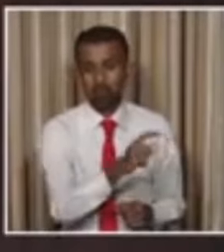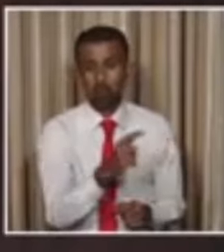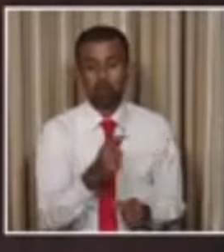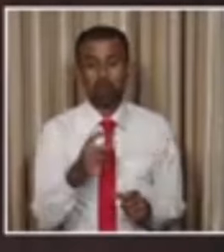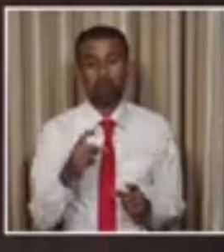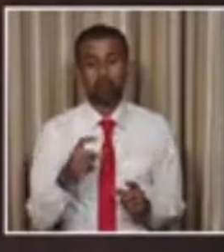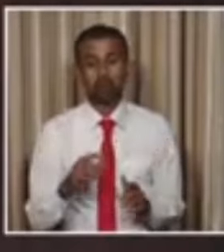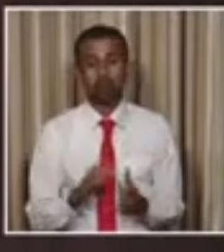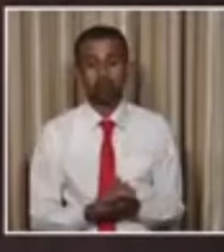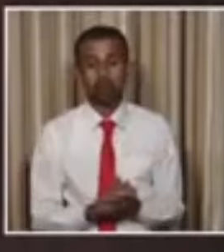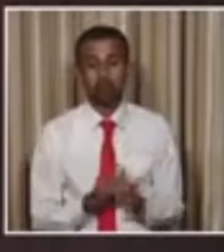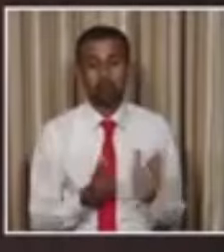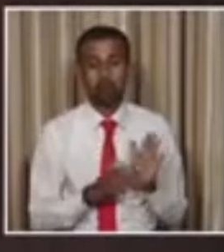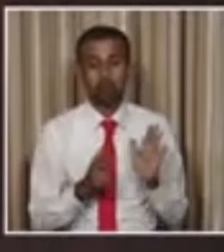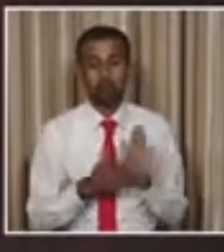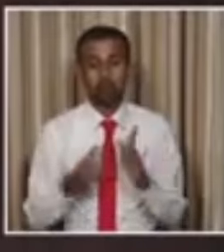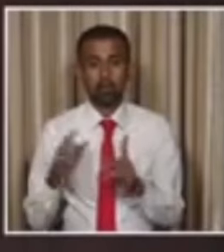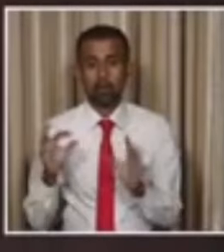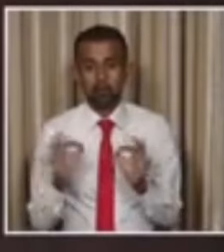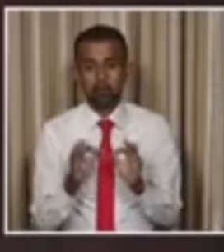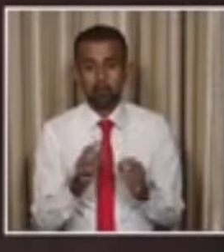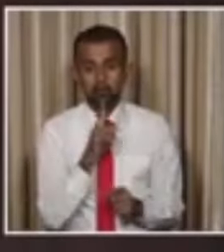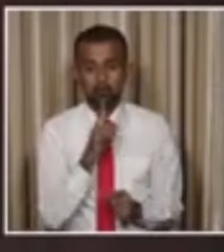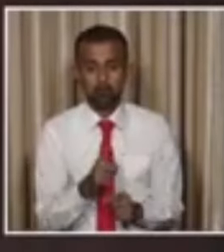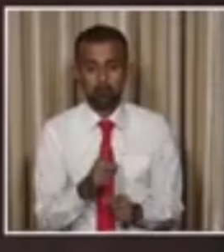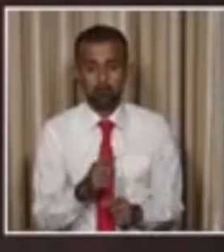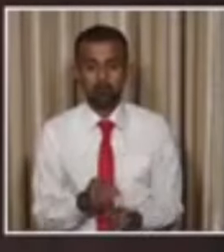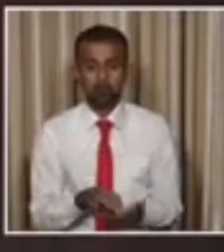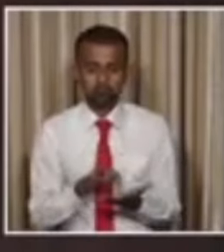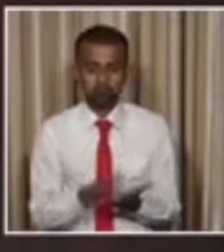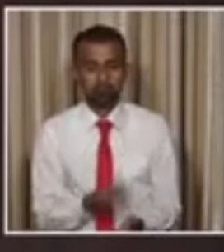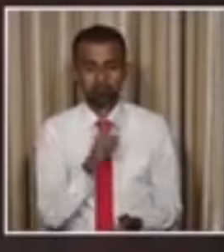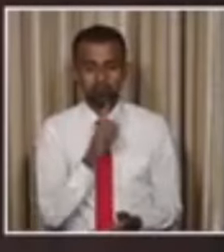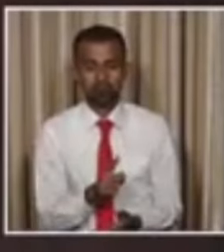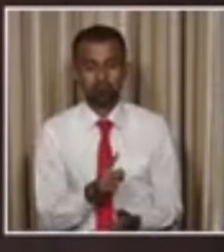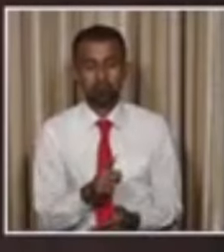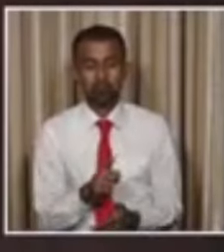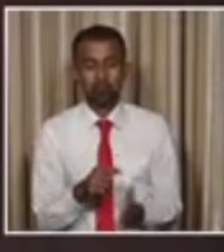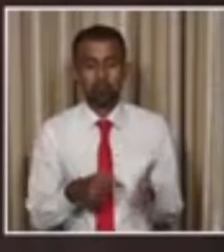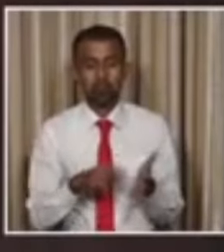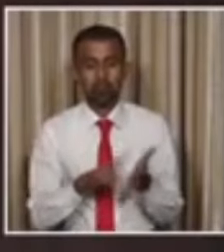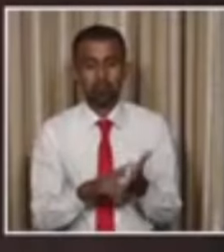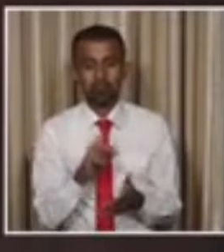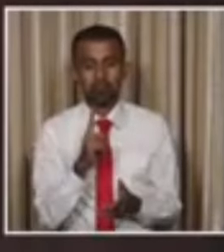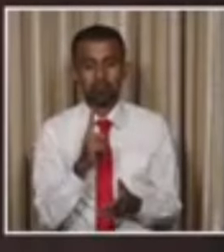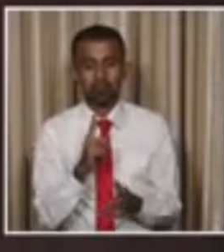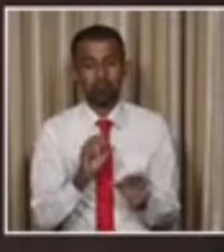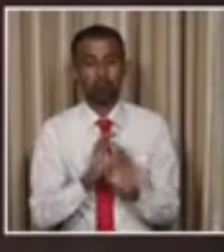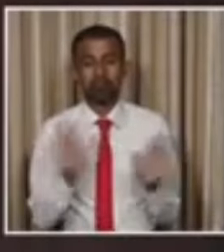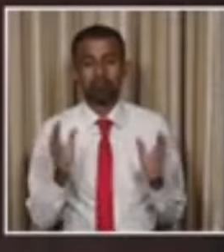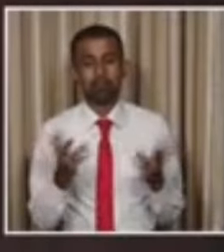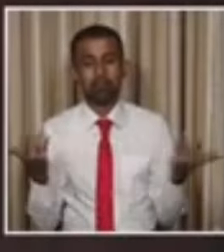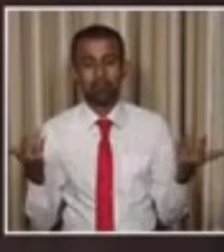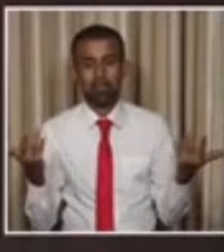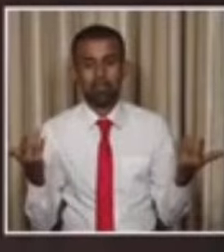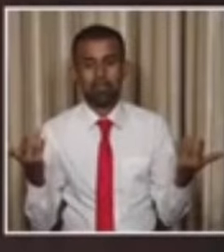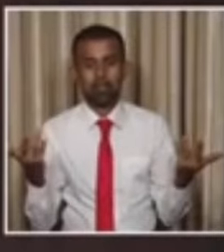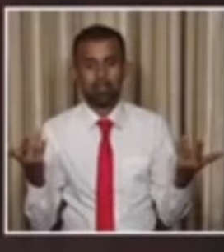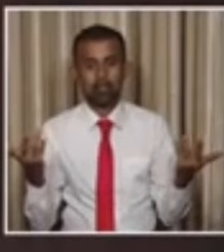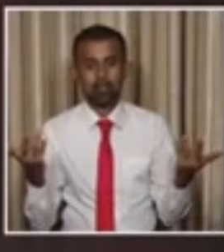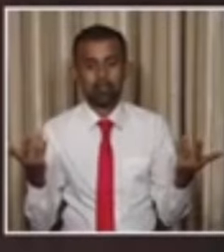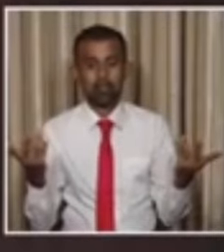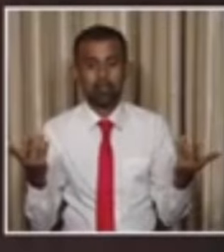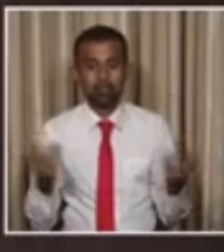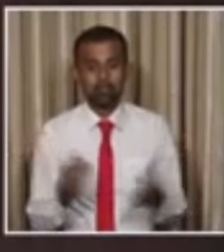ලොතරැයි මණ්ඩලේ මම මේ කතා කරපු ගමන් මම ඔට්ටුවක් දානවා පුළුවන් නම් රූපවාහිනියක් දෙකක් මේක දාන්න දාන්නේ මොකද ගරු අන්තිමනේ ඒගොල්ලන්ට